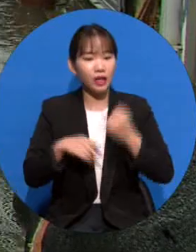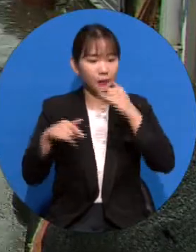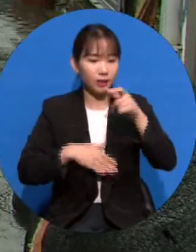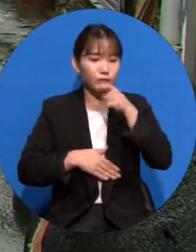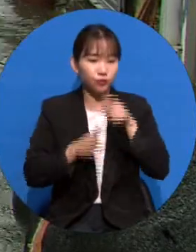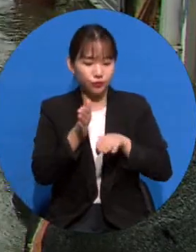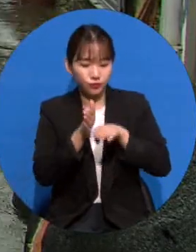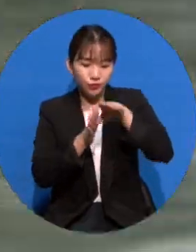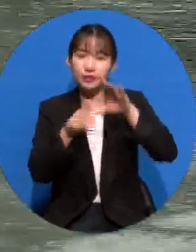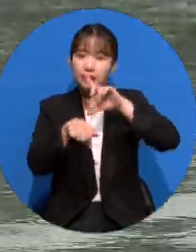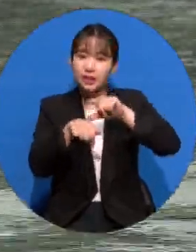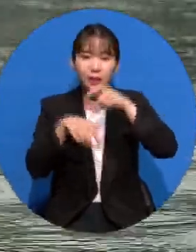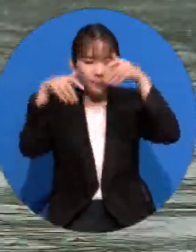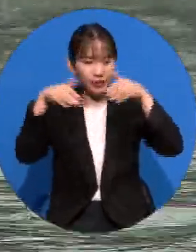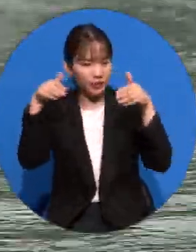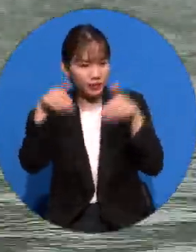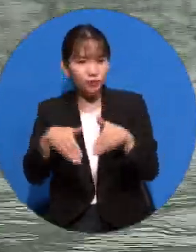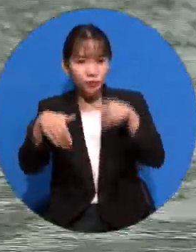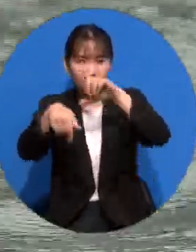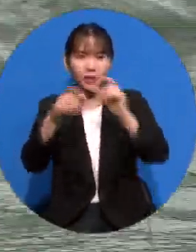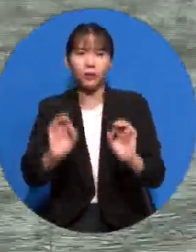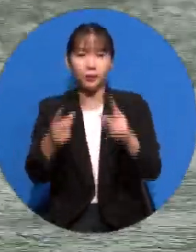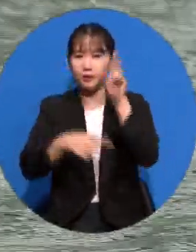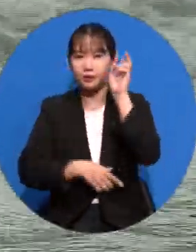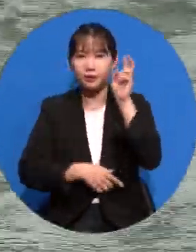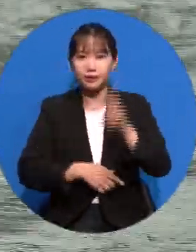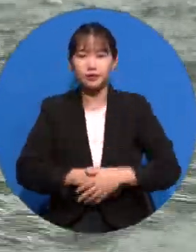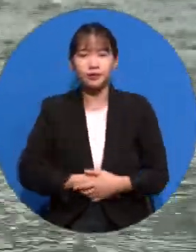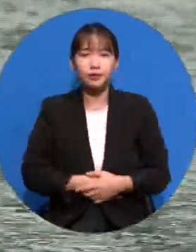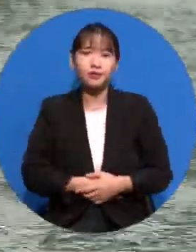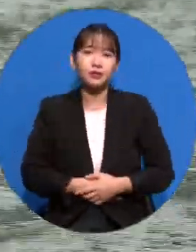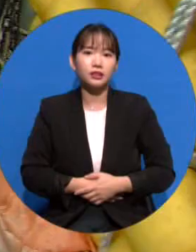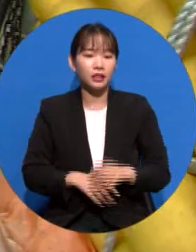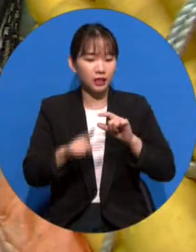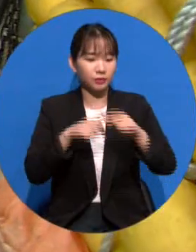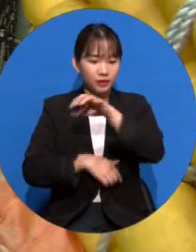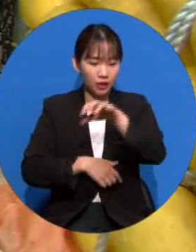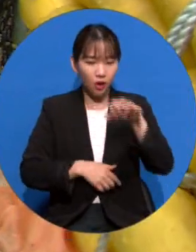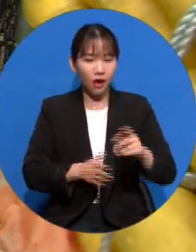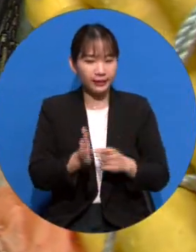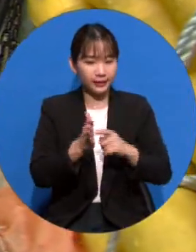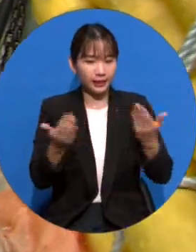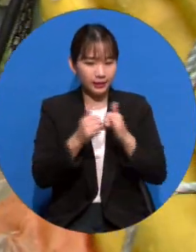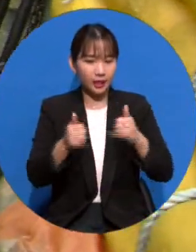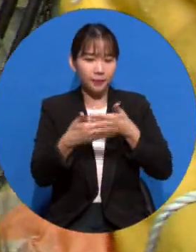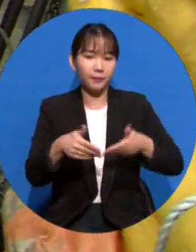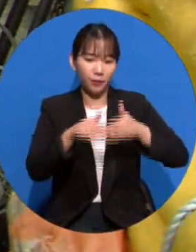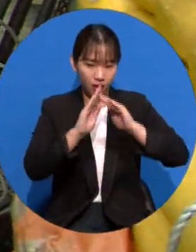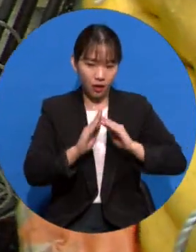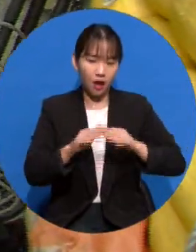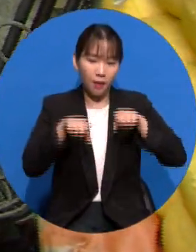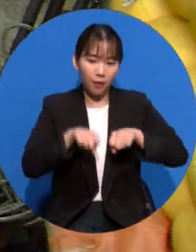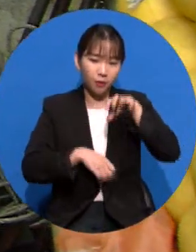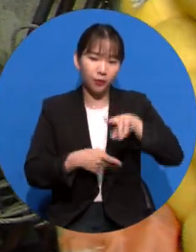수위가 높아지는 시간이 비가 집중될 시각과 겹칠 것으로 보입니다. 일선 시군은 비상 근무반을 편성해 배수 펌프장